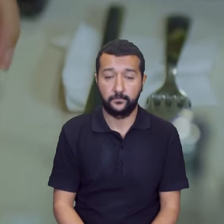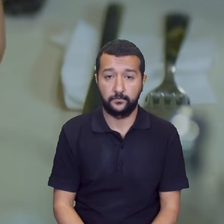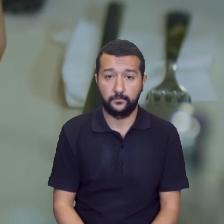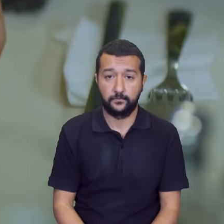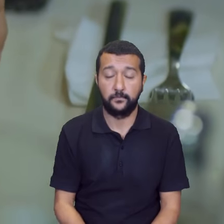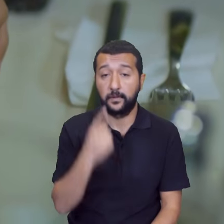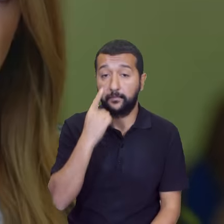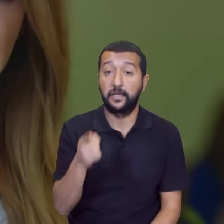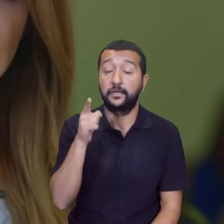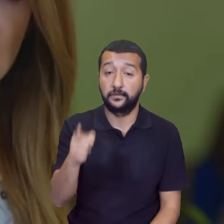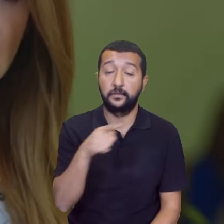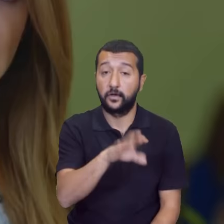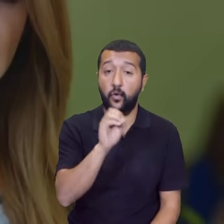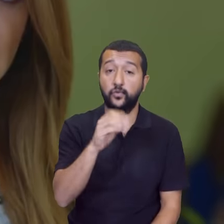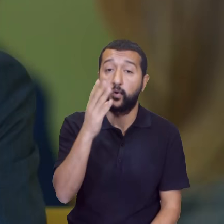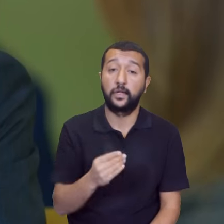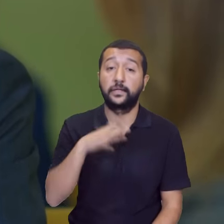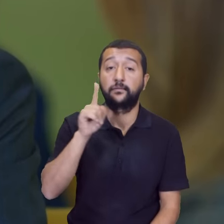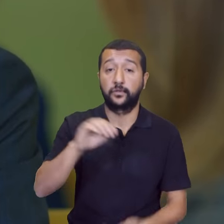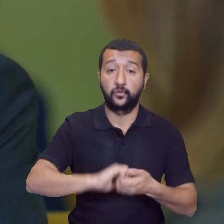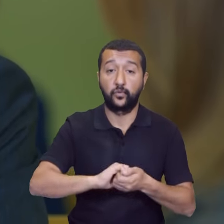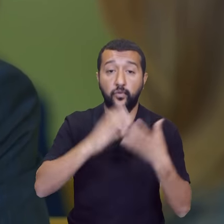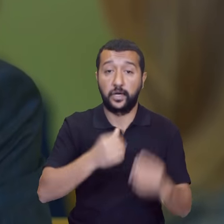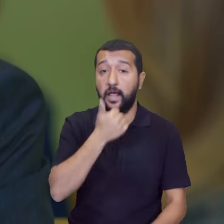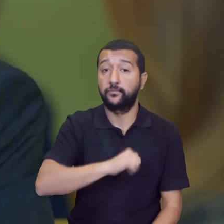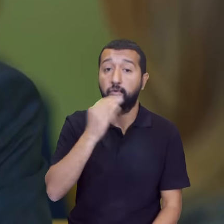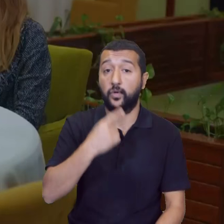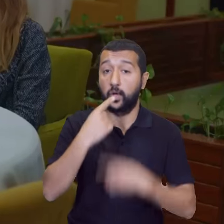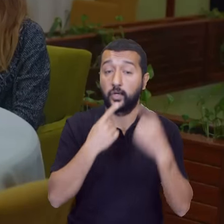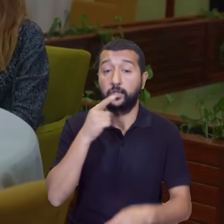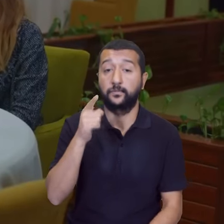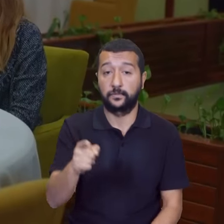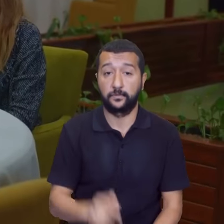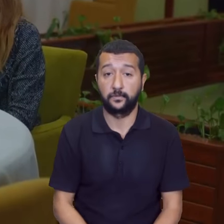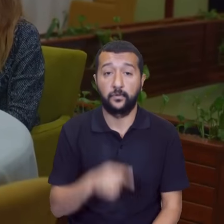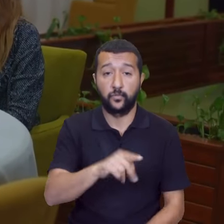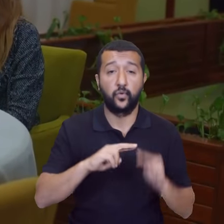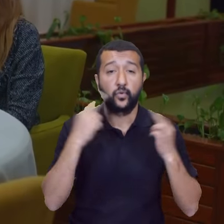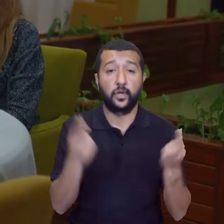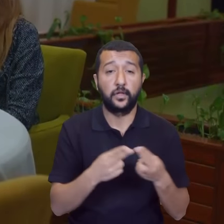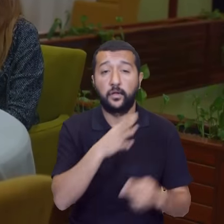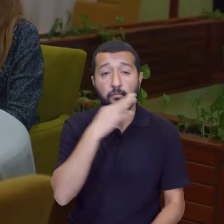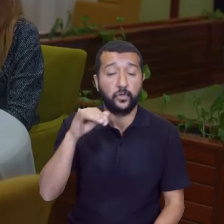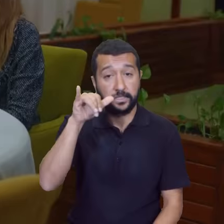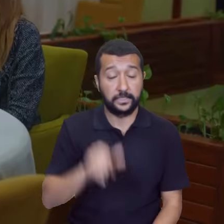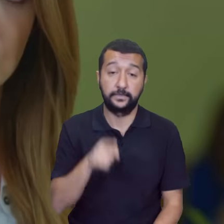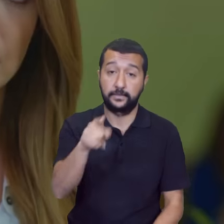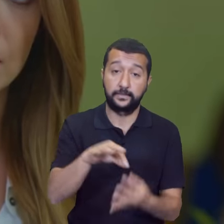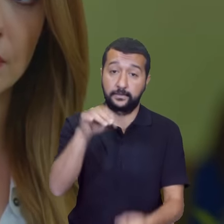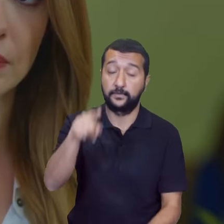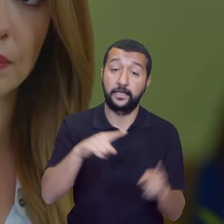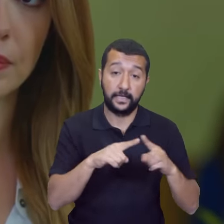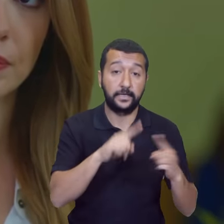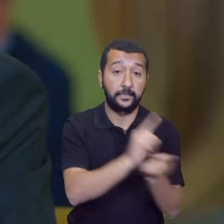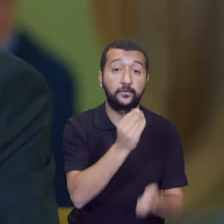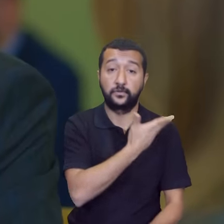tuttu. Bak Itır, hocan olarak değil, bir dostun, abin olarak konuşuyorum. Bu dünyada mutluluğu en çok hak eden insansın.